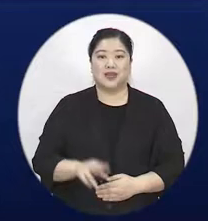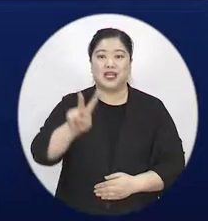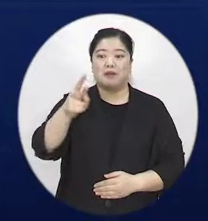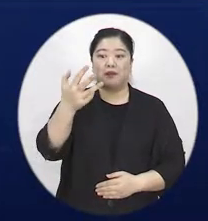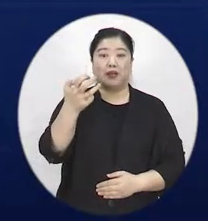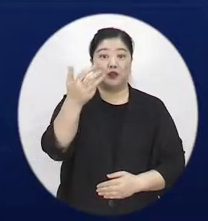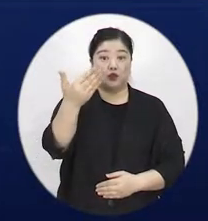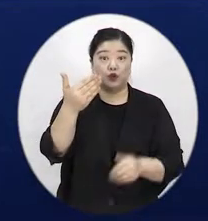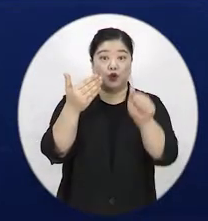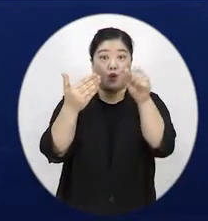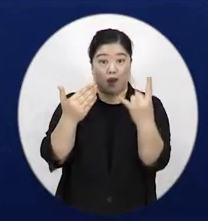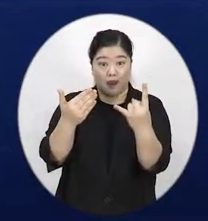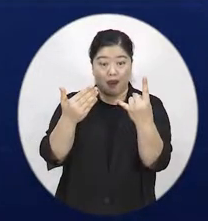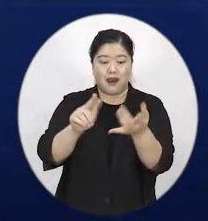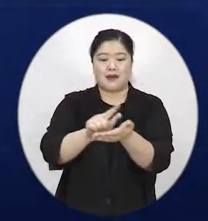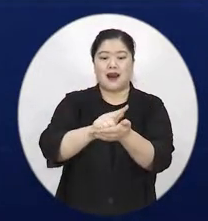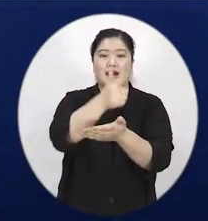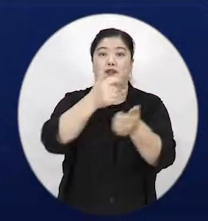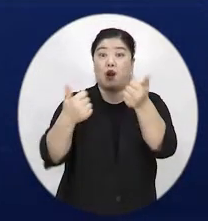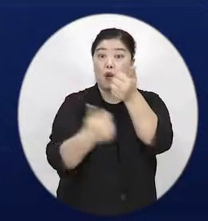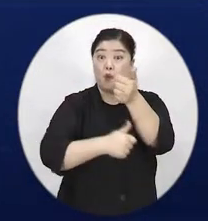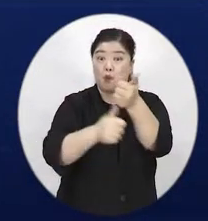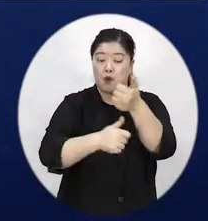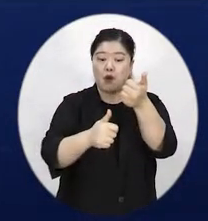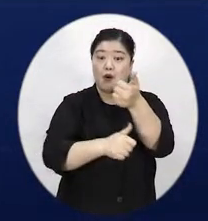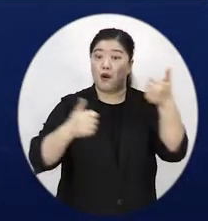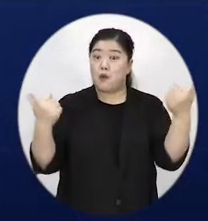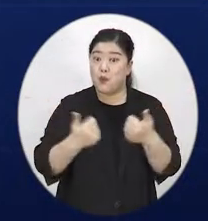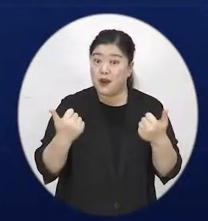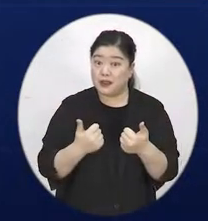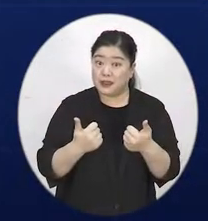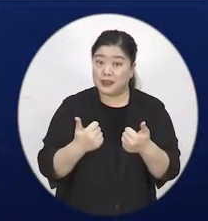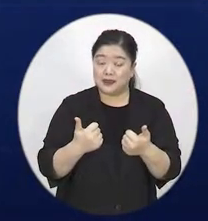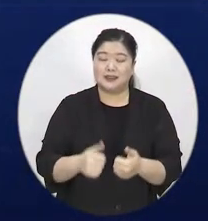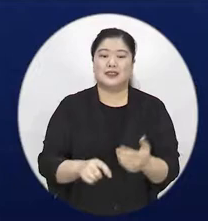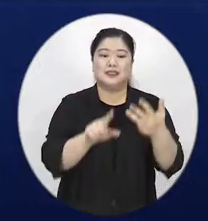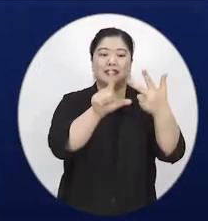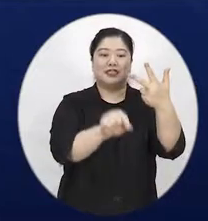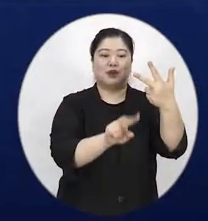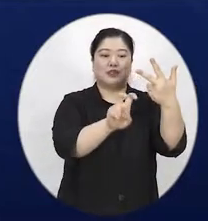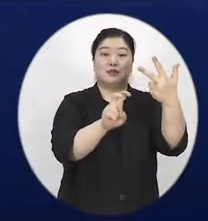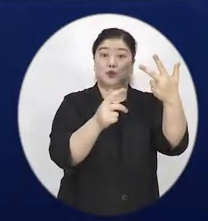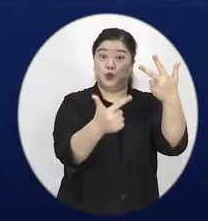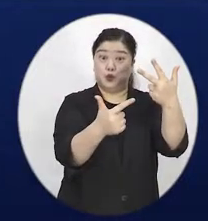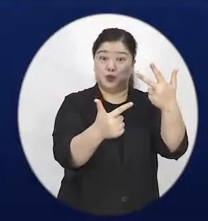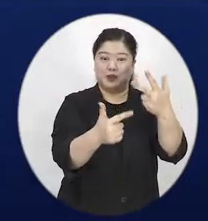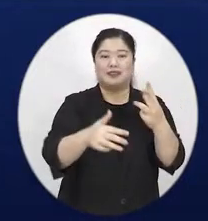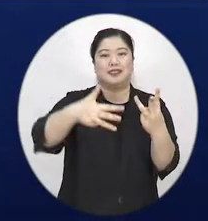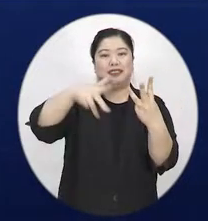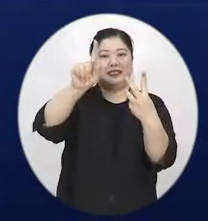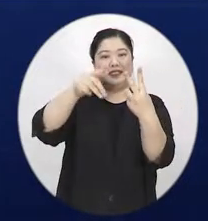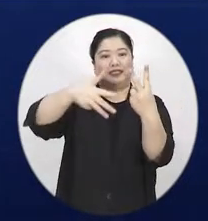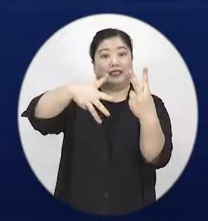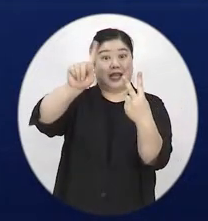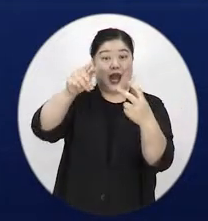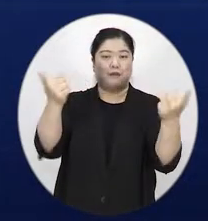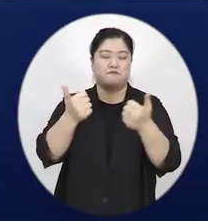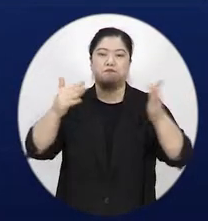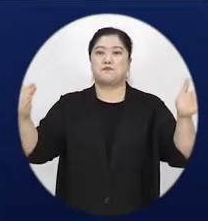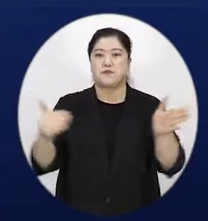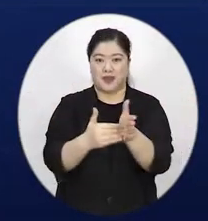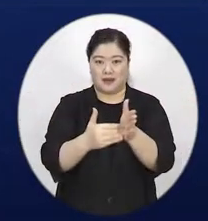제 289회 서울특별시 강서구 회 임시회가 지난 26일 제 2차 본회의 2로 패했습니다